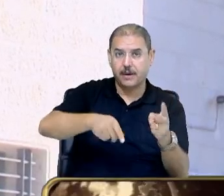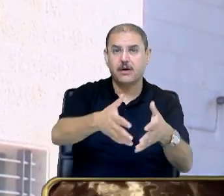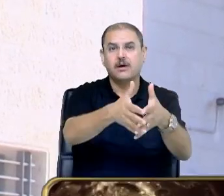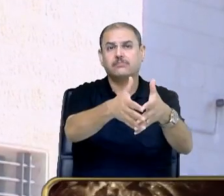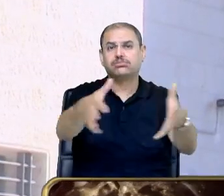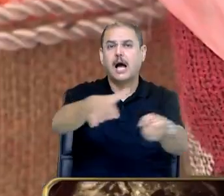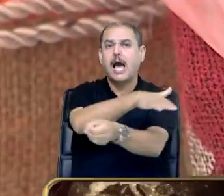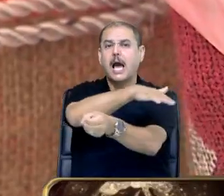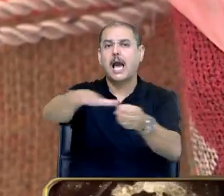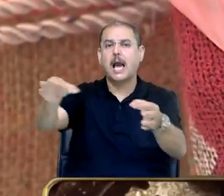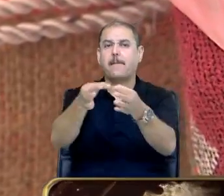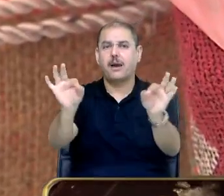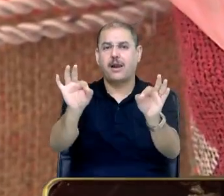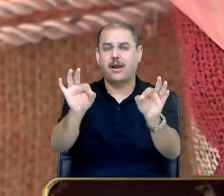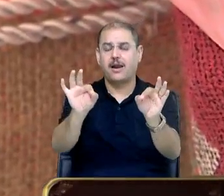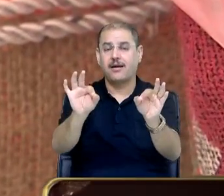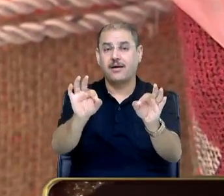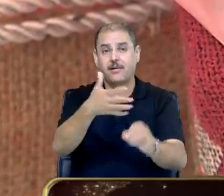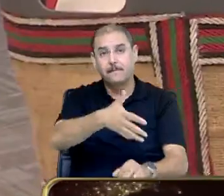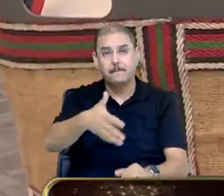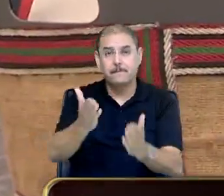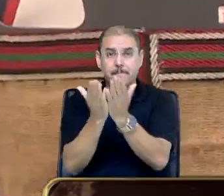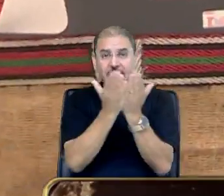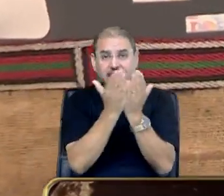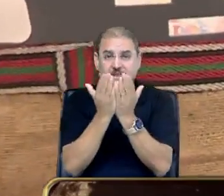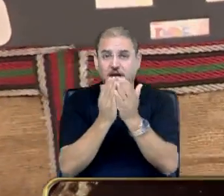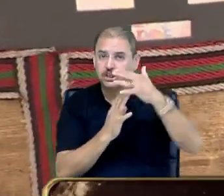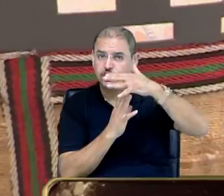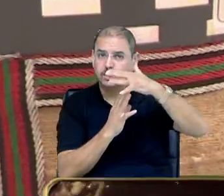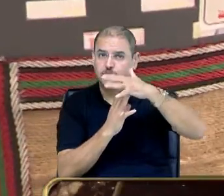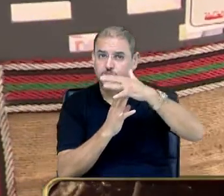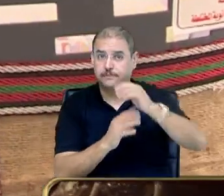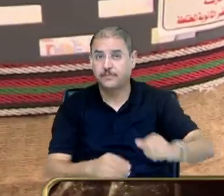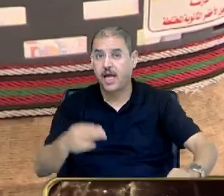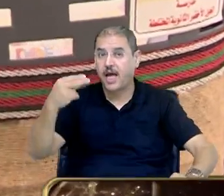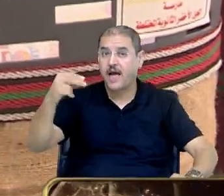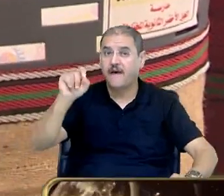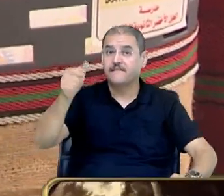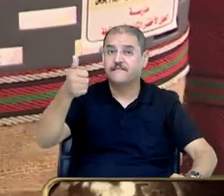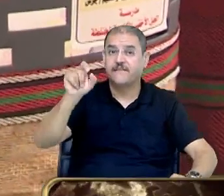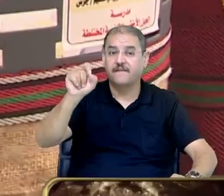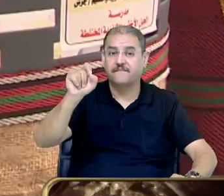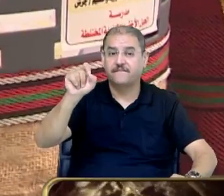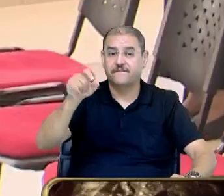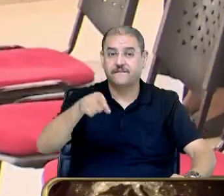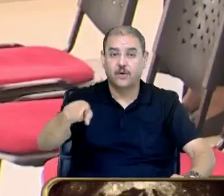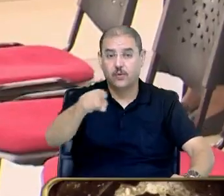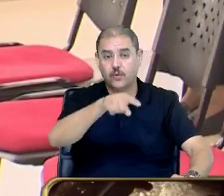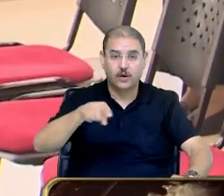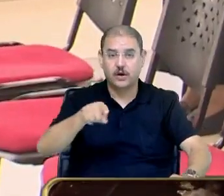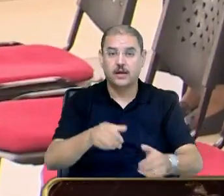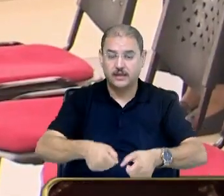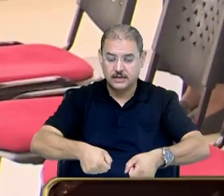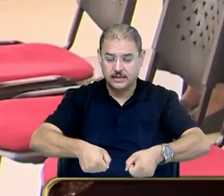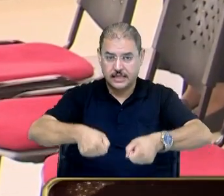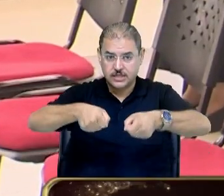واوضحت رئيسه جمعيه نشميه لتنميه المراه والطفل عفاف النظامي ان الجمعيه ستعمل على تزويد السله بالقرطاسيه